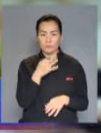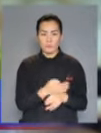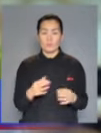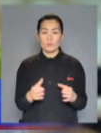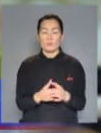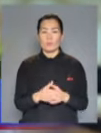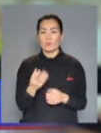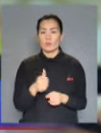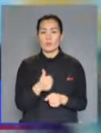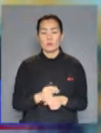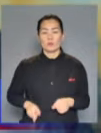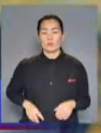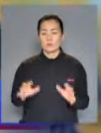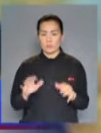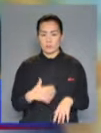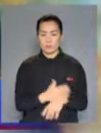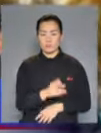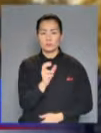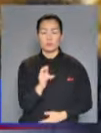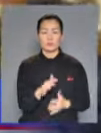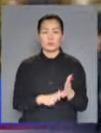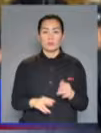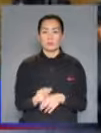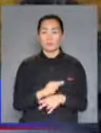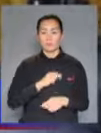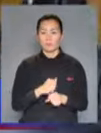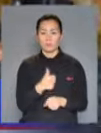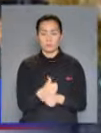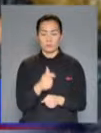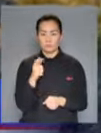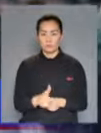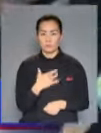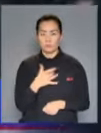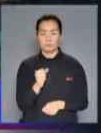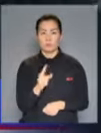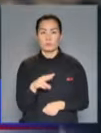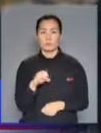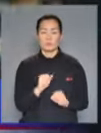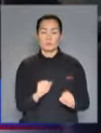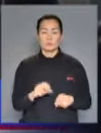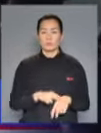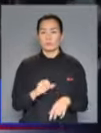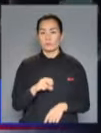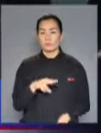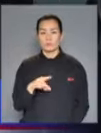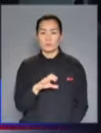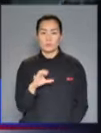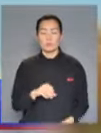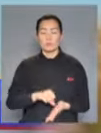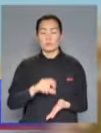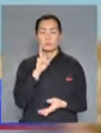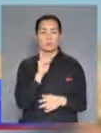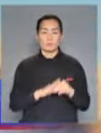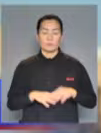жағдайлар департаменті бастығының орынбасары, кадр және тәрбие жұмысы басқармасының бастығы, азаматтық қорғау полковнигі Алмаз Төлендин қатысып,